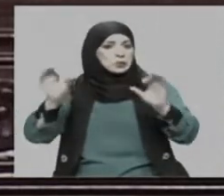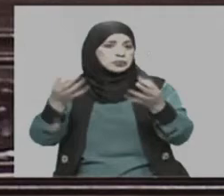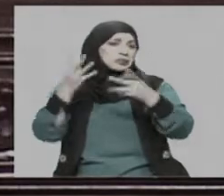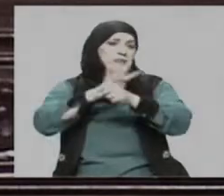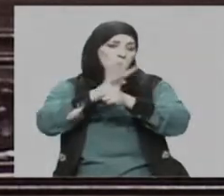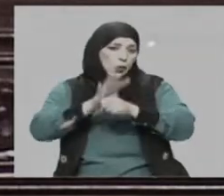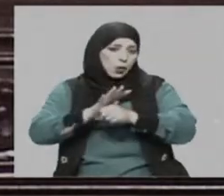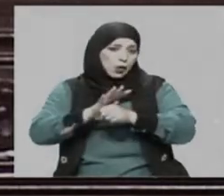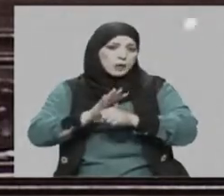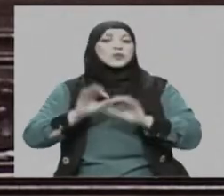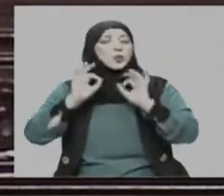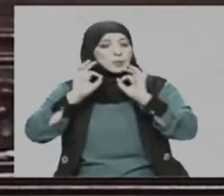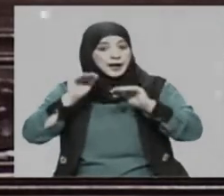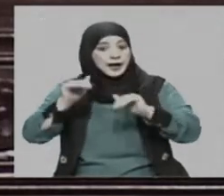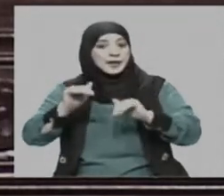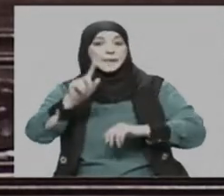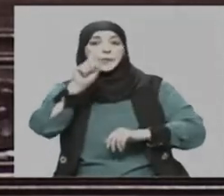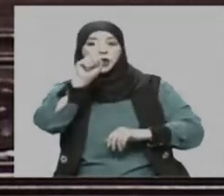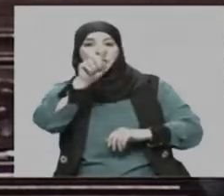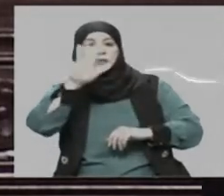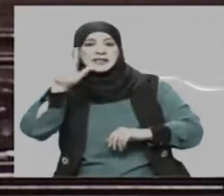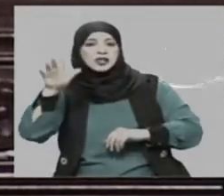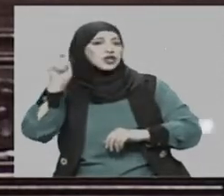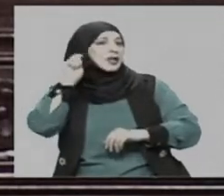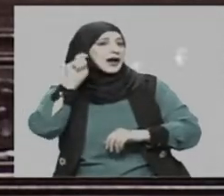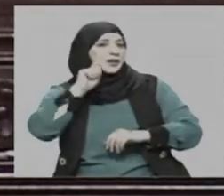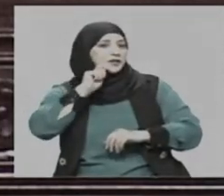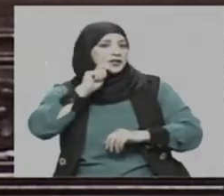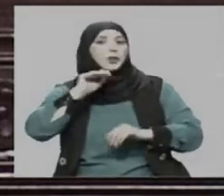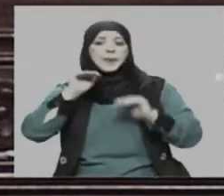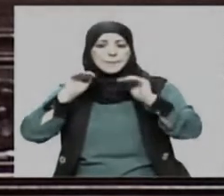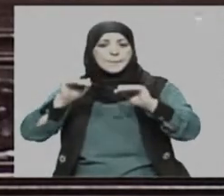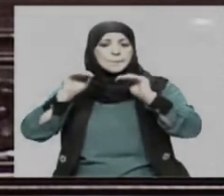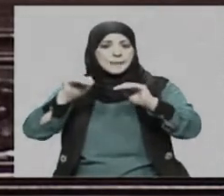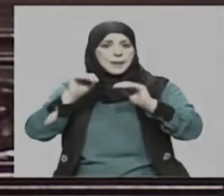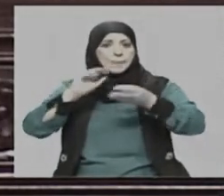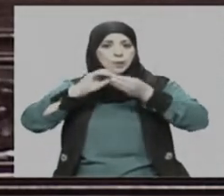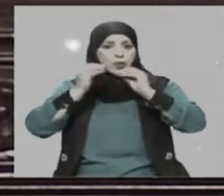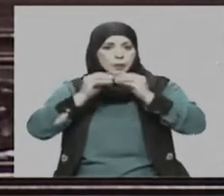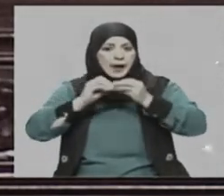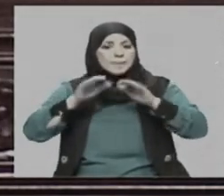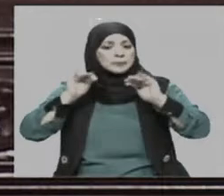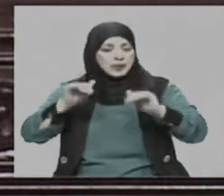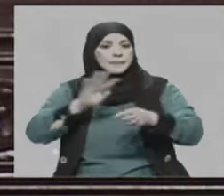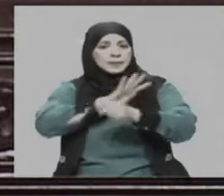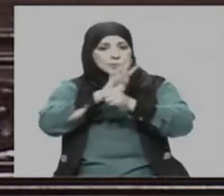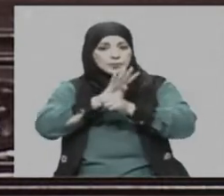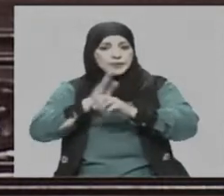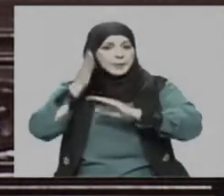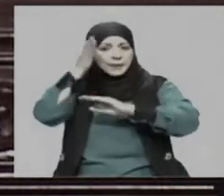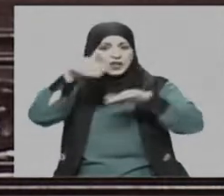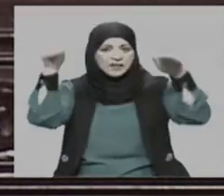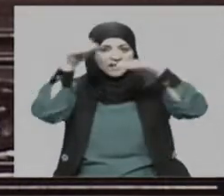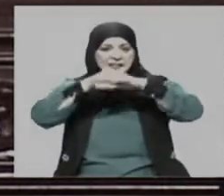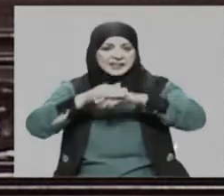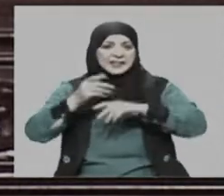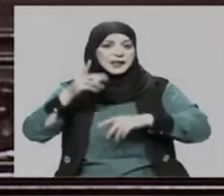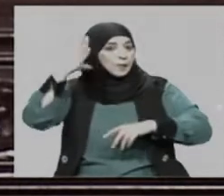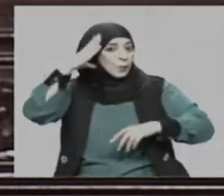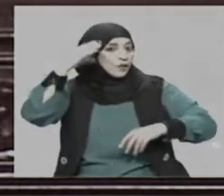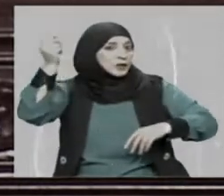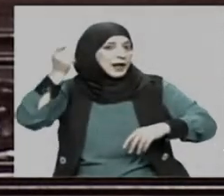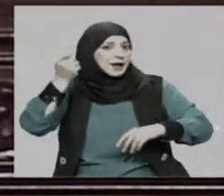هذايا نهار 15 أبريل وإحنا في طنبك العركة وأنا ماشي في الليل للإكسبير كونتابل باش عملنا